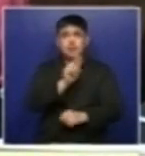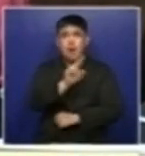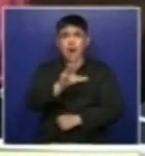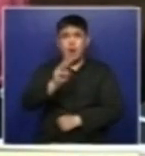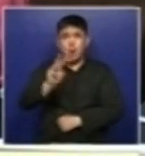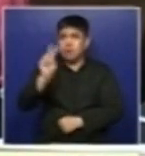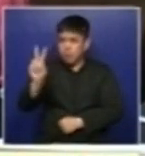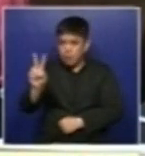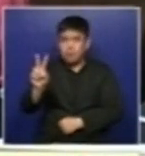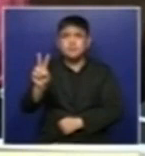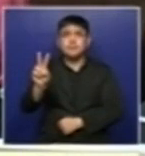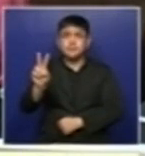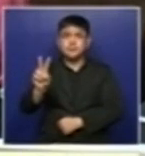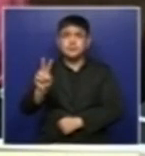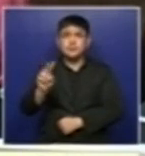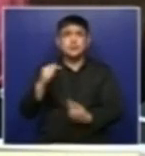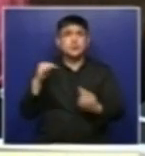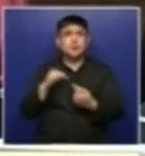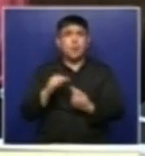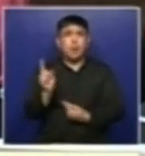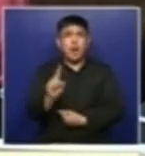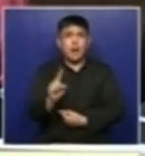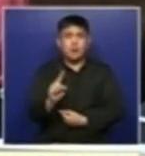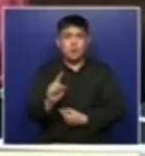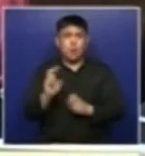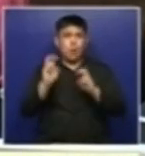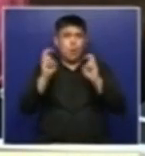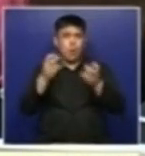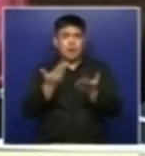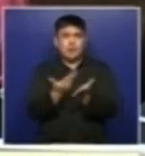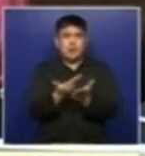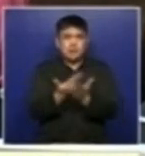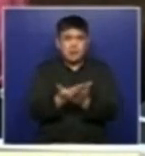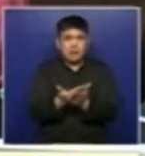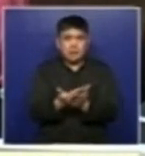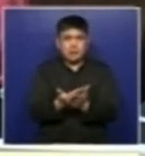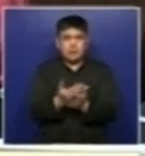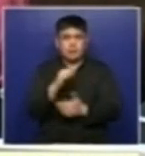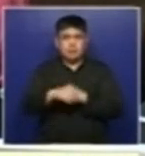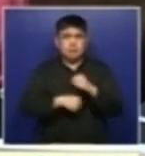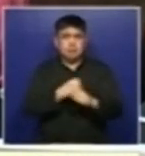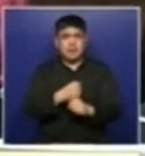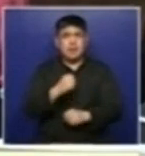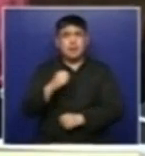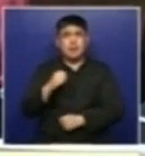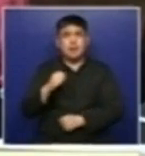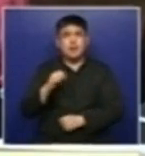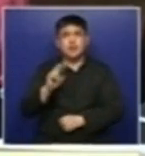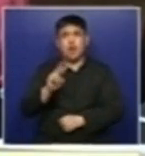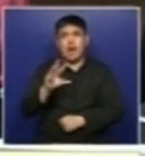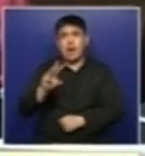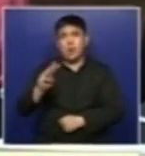2562ในช่วงที่มีการอภิปรายงบประมาณรายจ่ายประจำปี